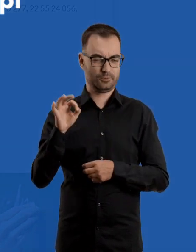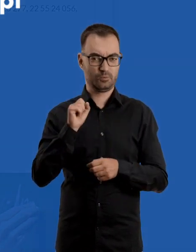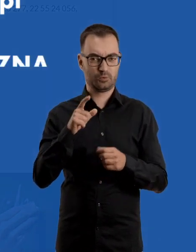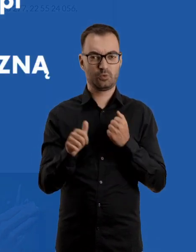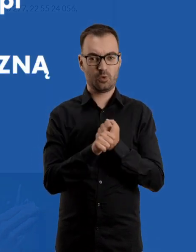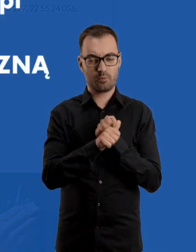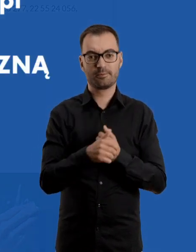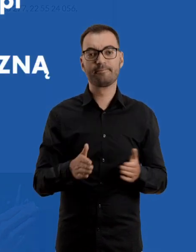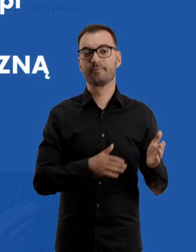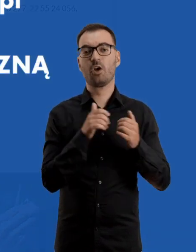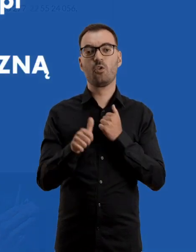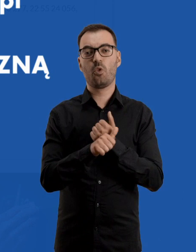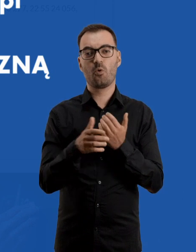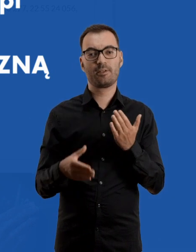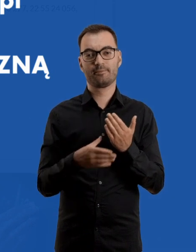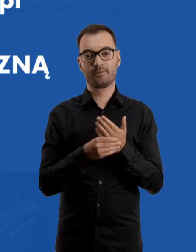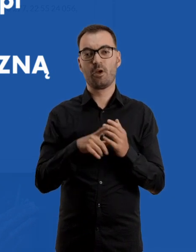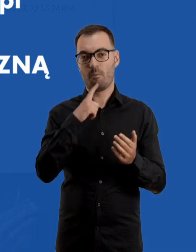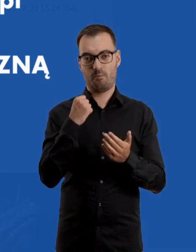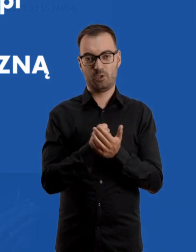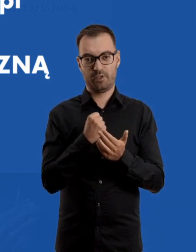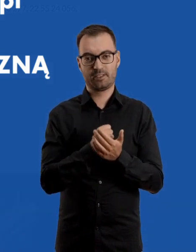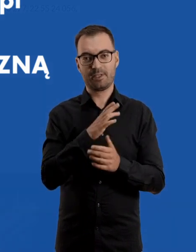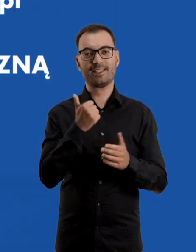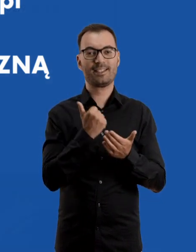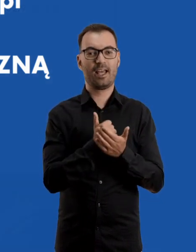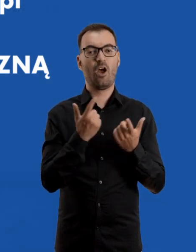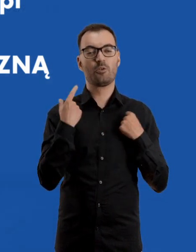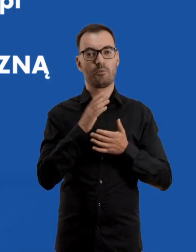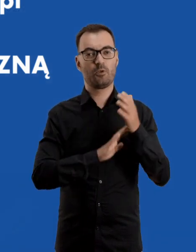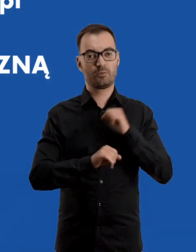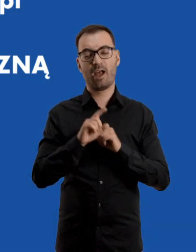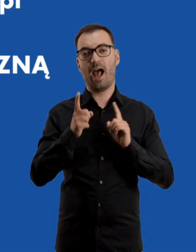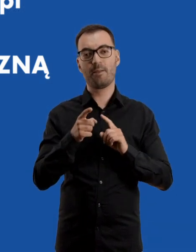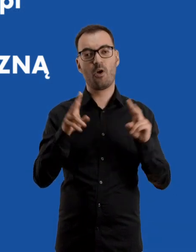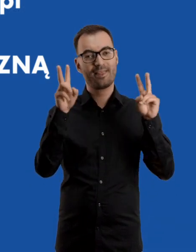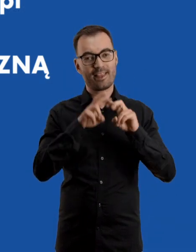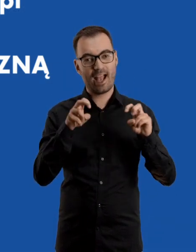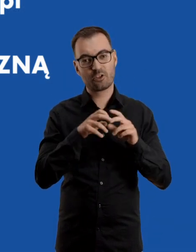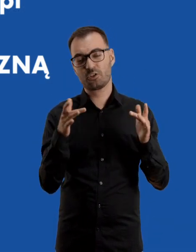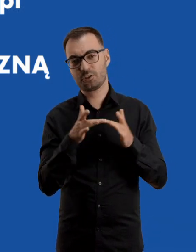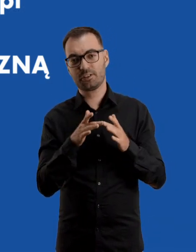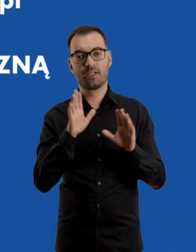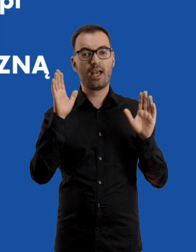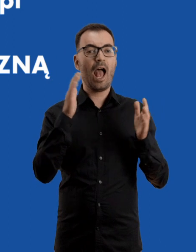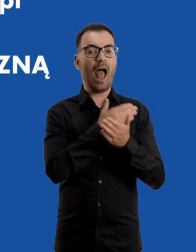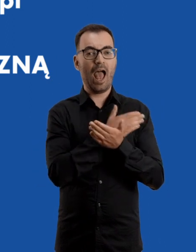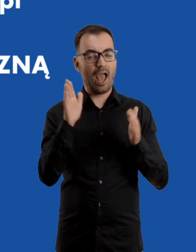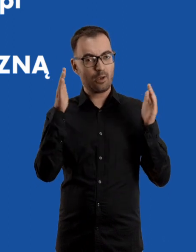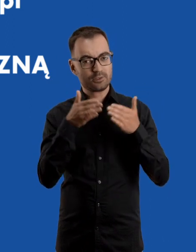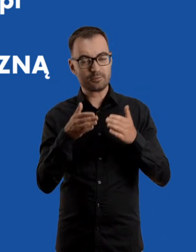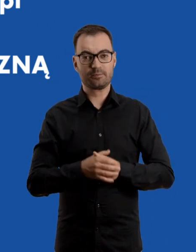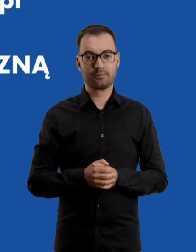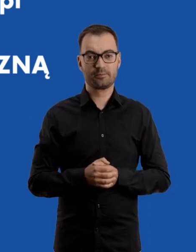internetowej BON, dokumentacji potwierdzającej status osoby z niepełnosprawnością lub diagnozę w zakresie spektrum autyzmu,